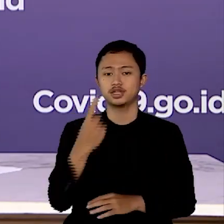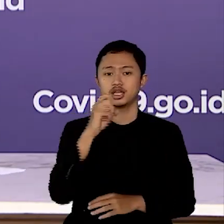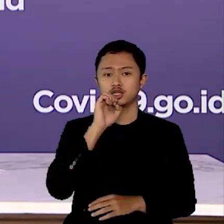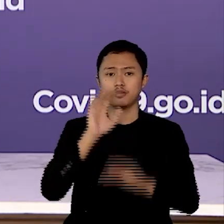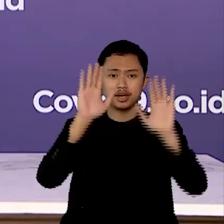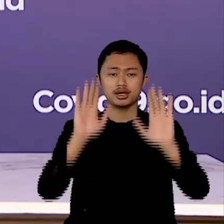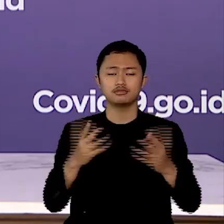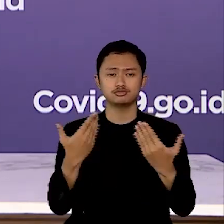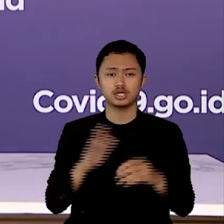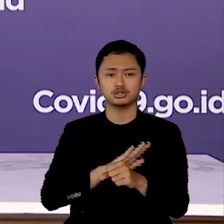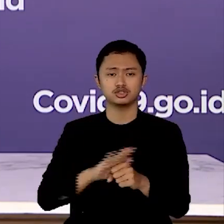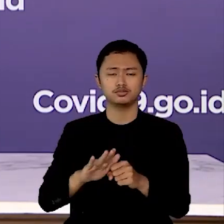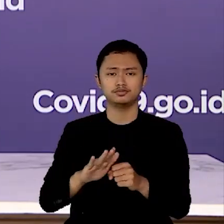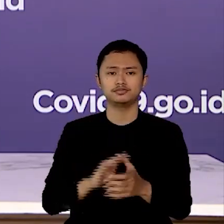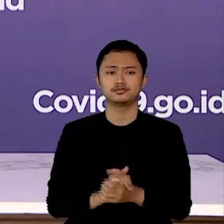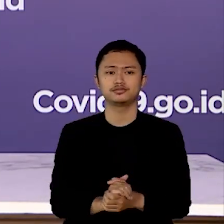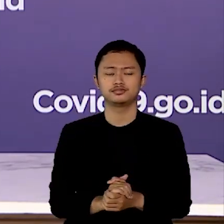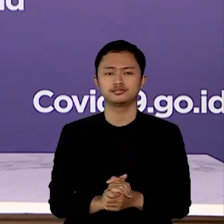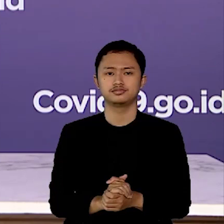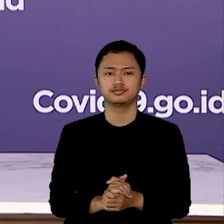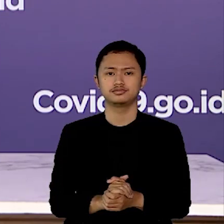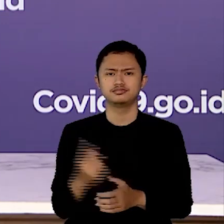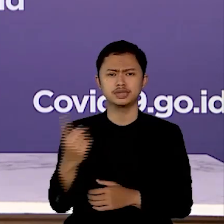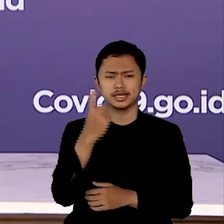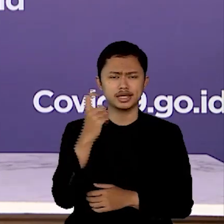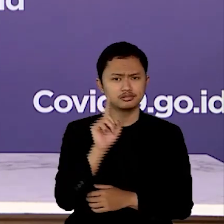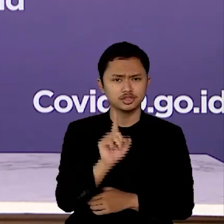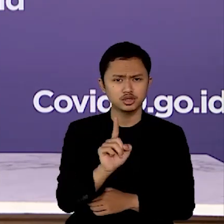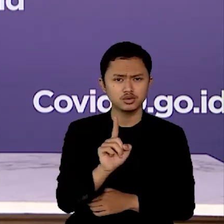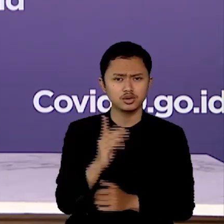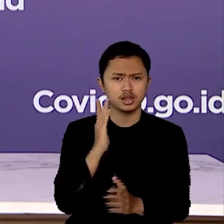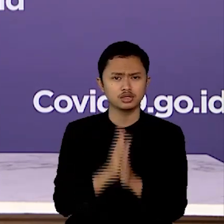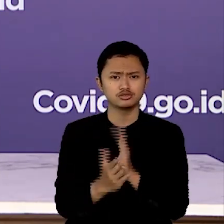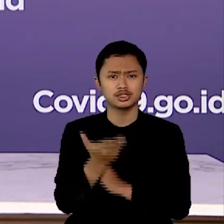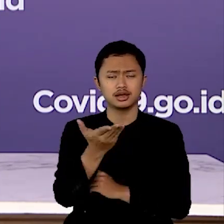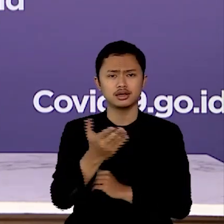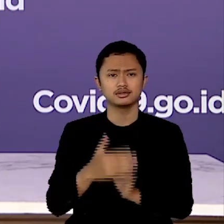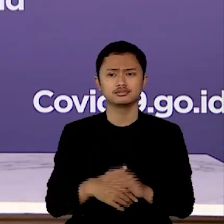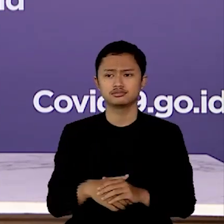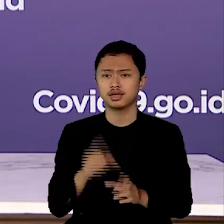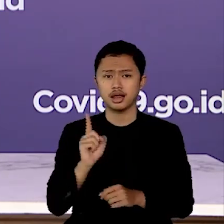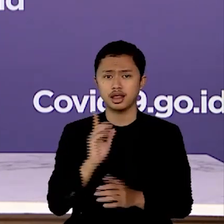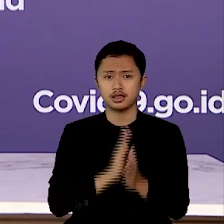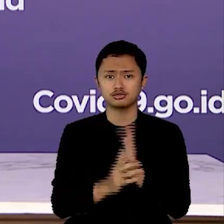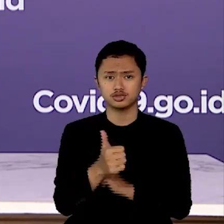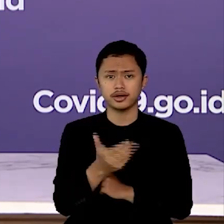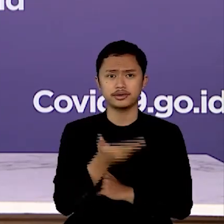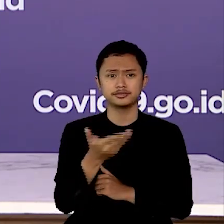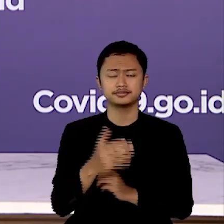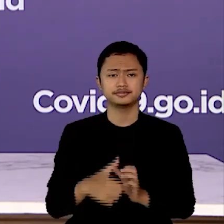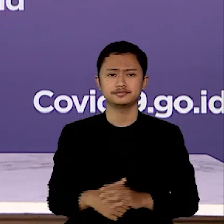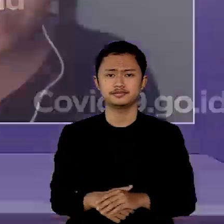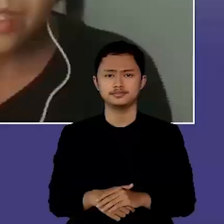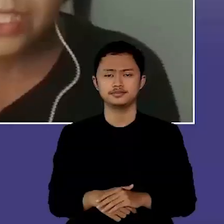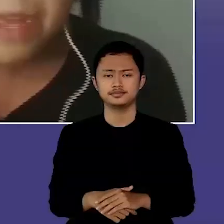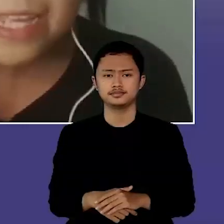dengan media sepertinya ada satu pertanyaan lagi fungsi lah kan kalau ada pertanyaan lagi